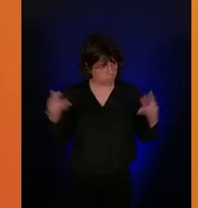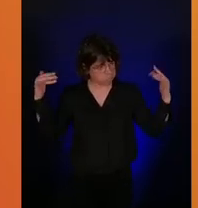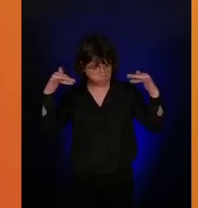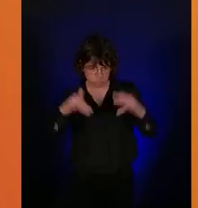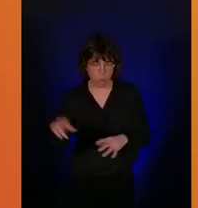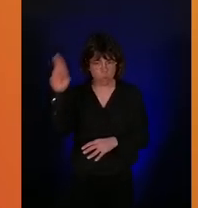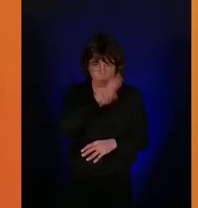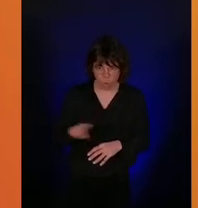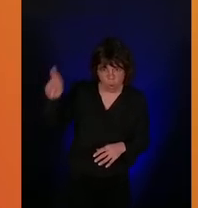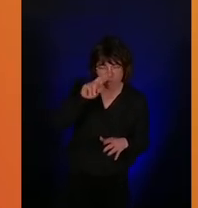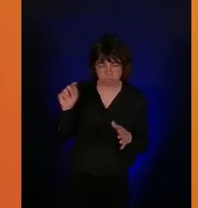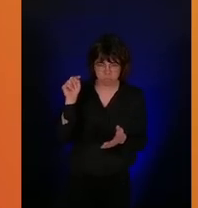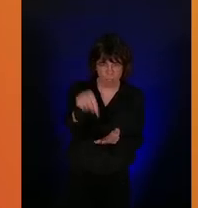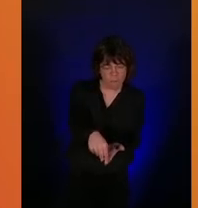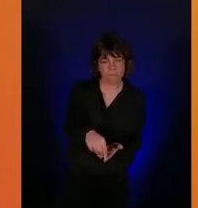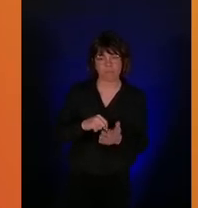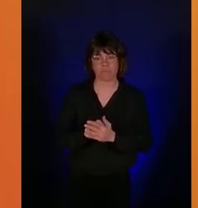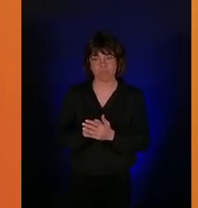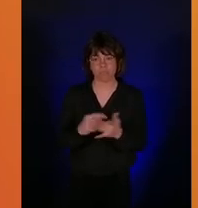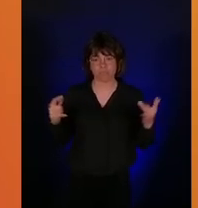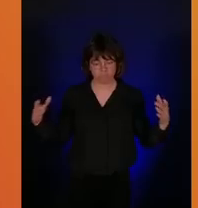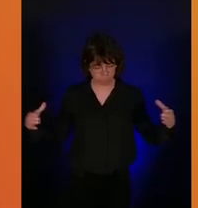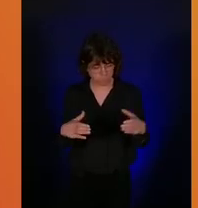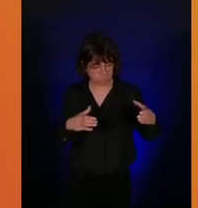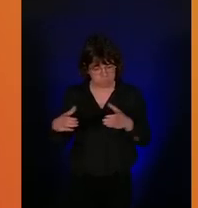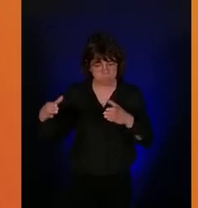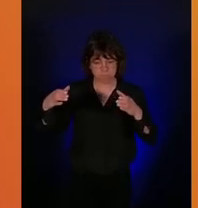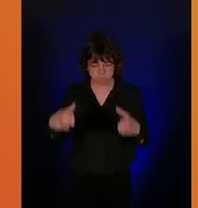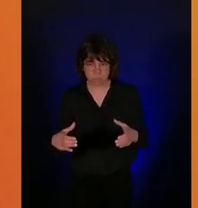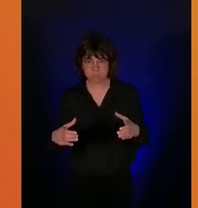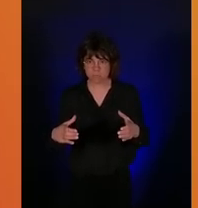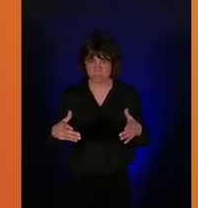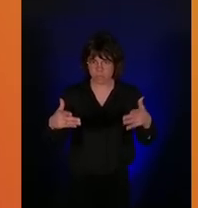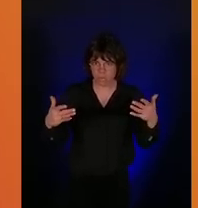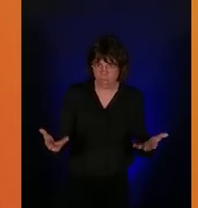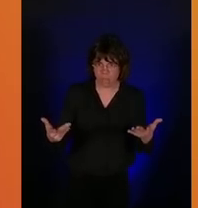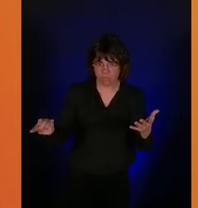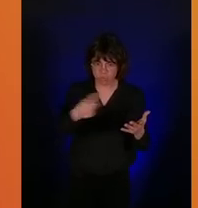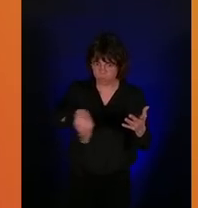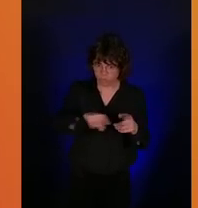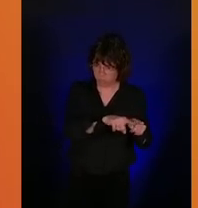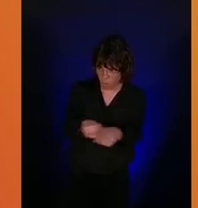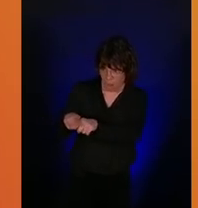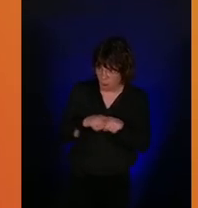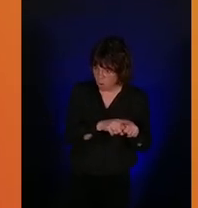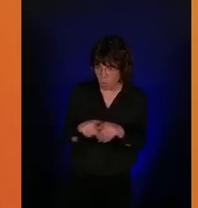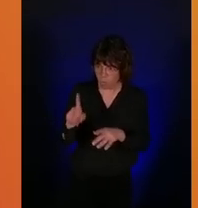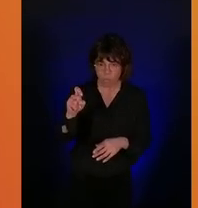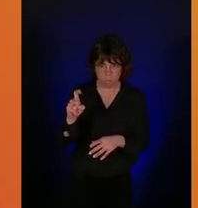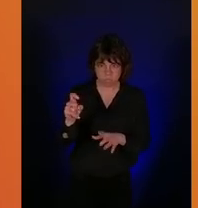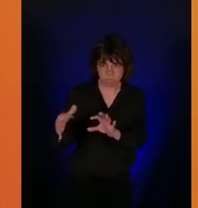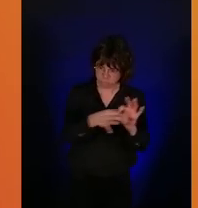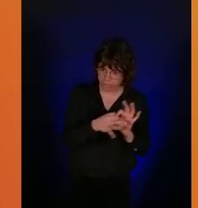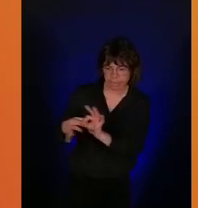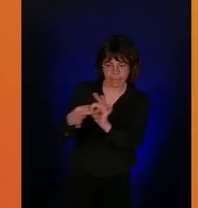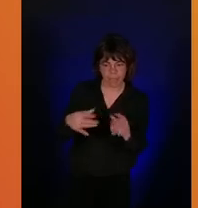d'Europe et d'autres continents qui se sont regroupés et ont débattu de l'eau, notre bien commun. Mais ils ont fait aussi